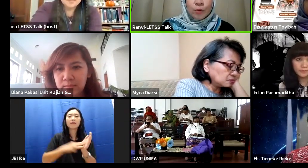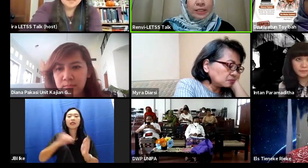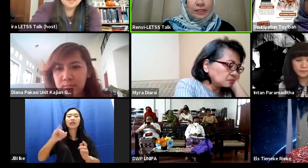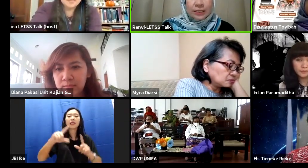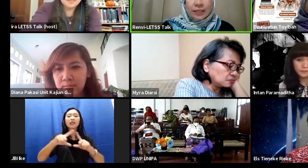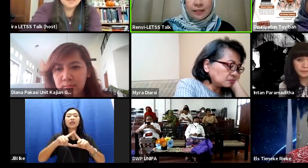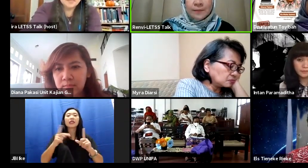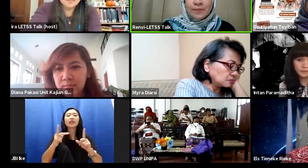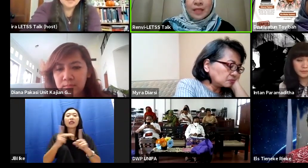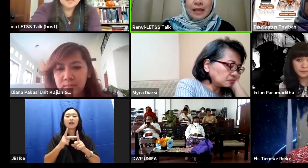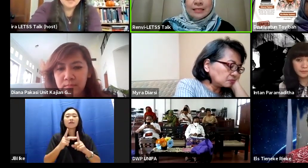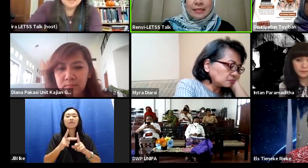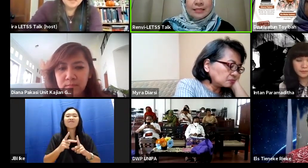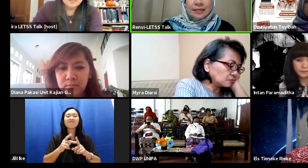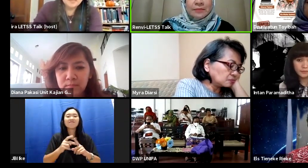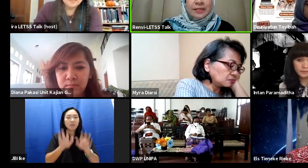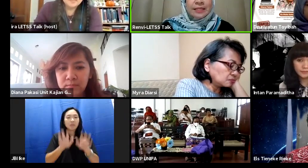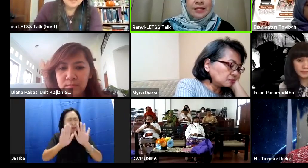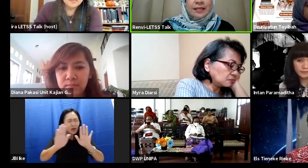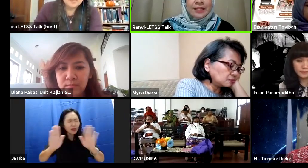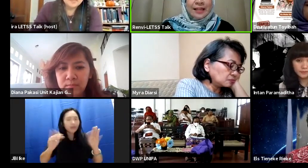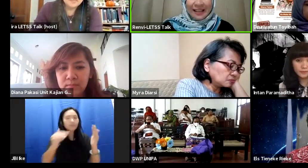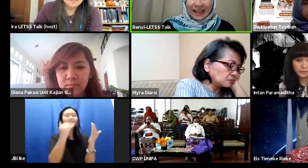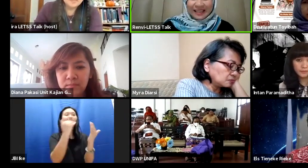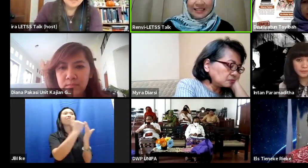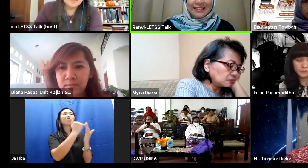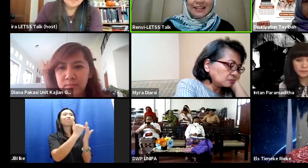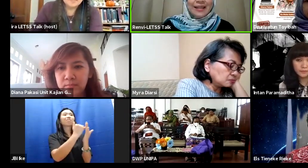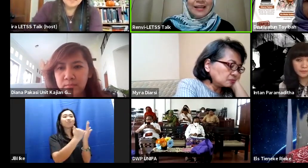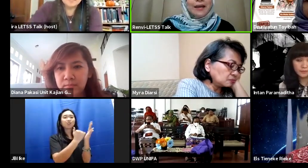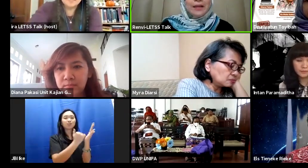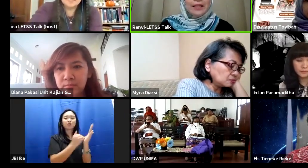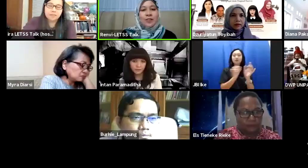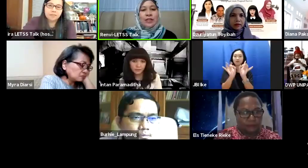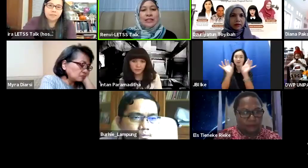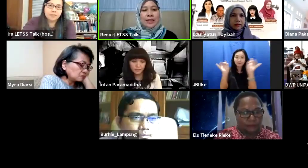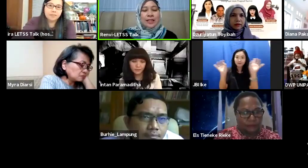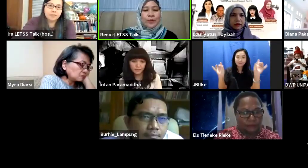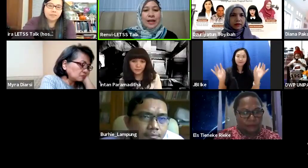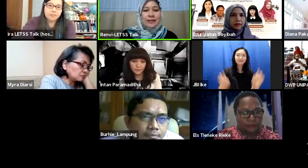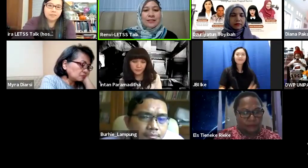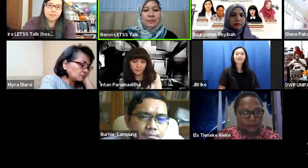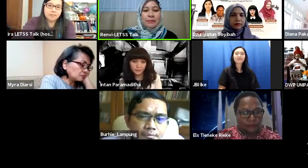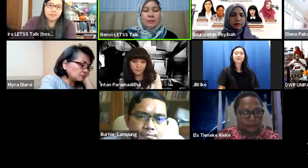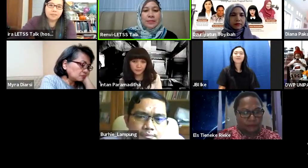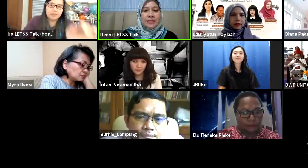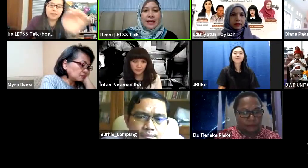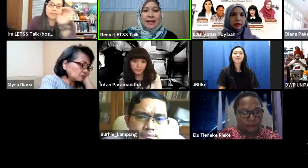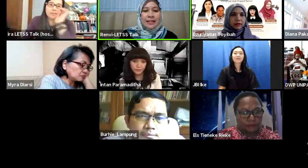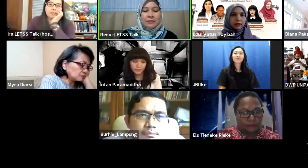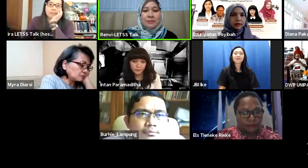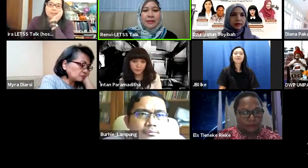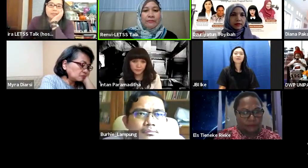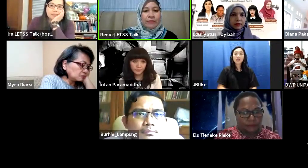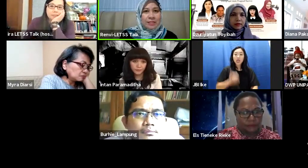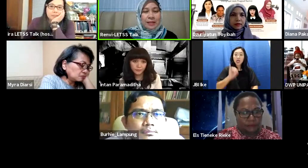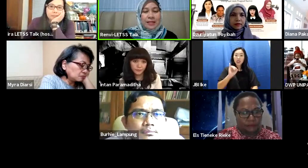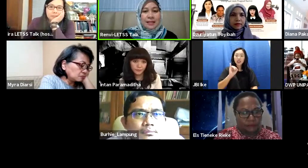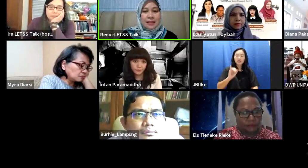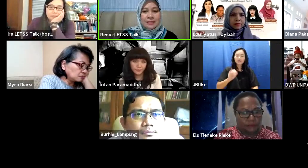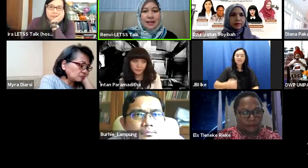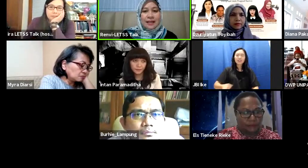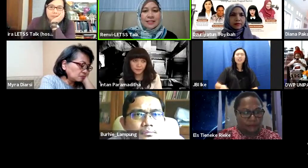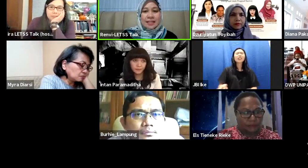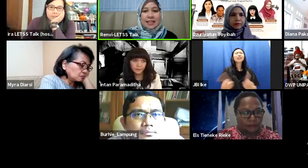Film Quarterly, Asian Cinema, dan lain-lain. Mbak Intan juga sering diundang sebagai pembicara di berbagai